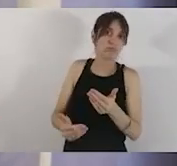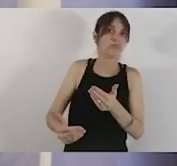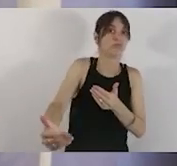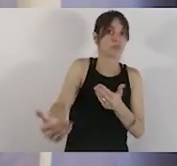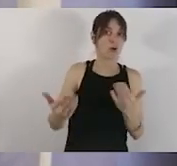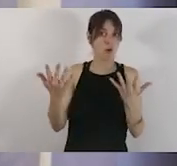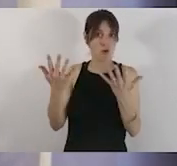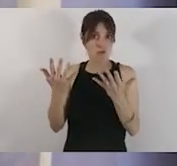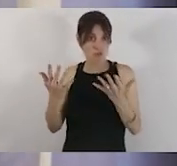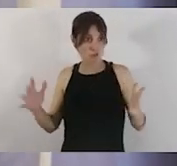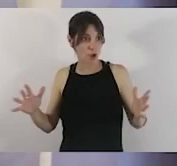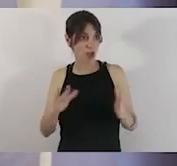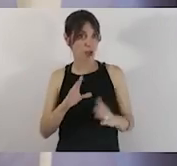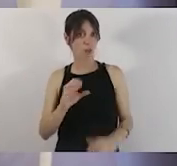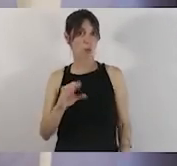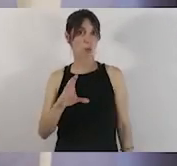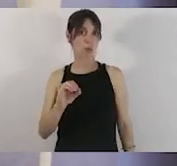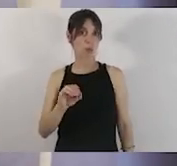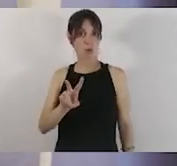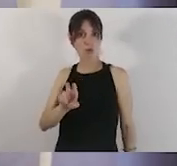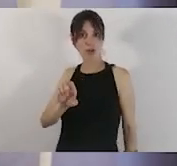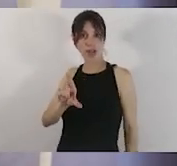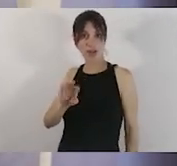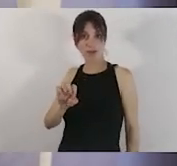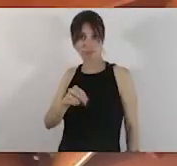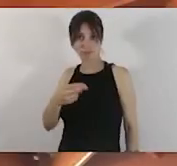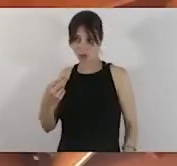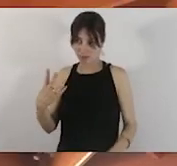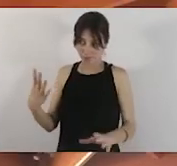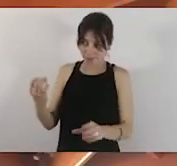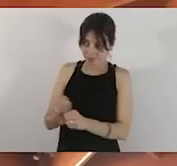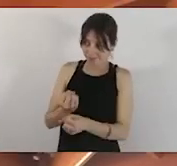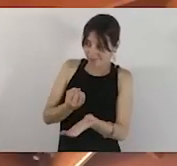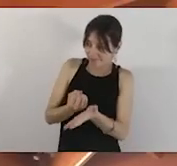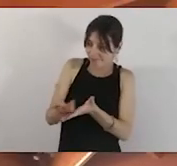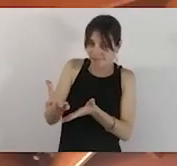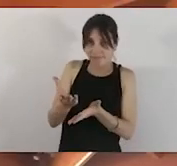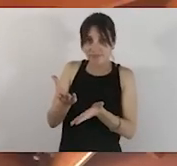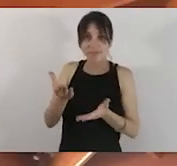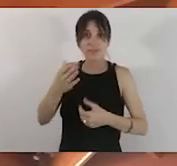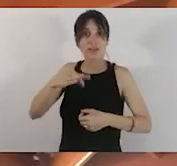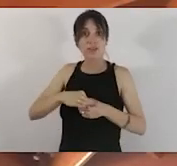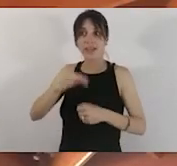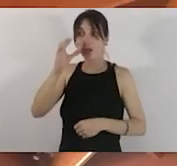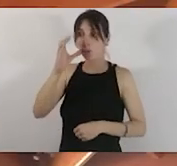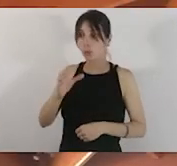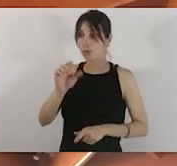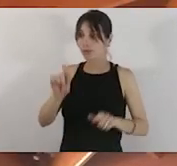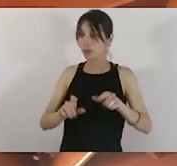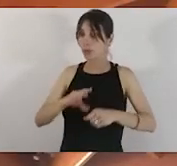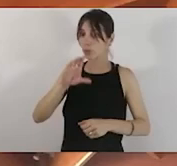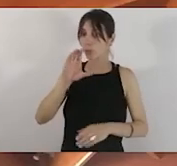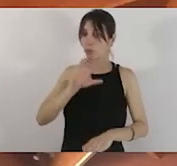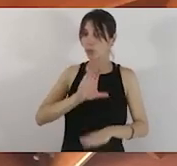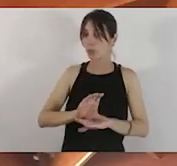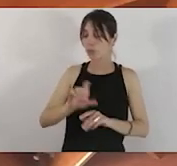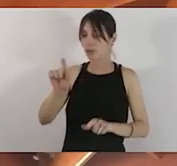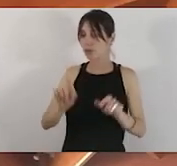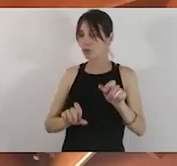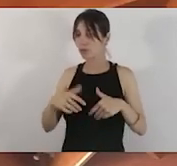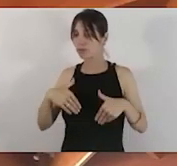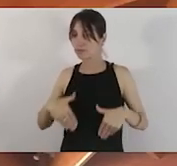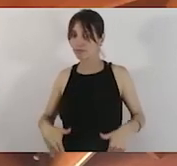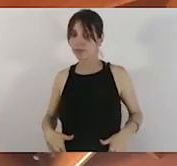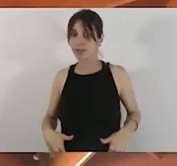Voilà le point Coco Velten. Je prends les votes. Y a-t-il des contre, des abstentions? Et